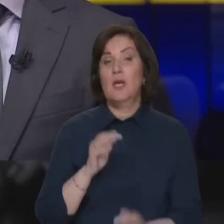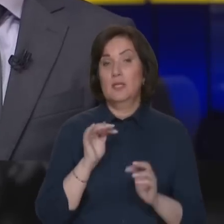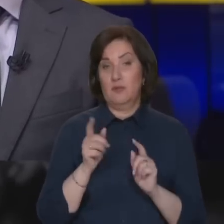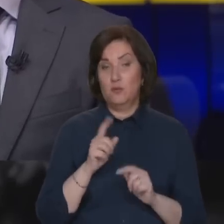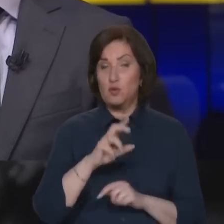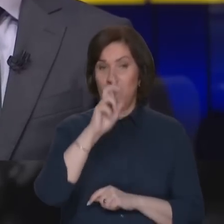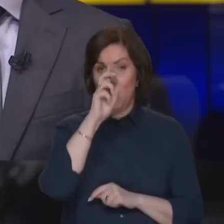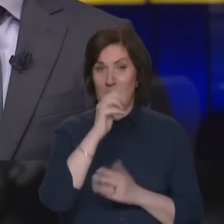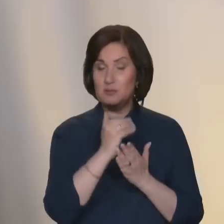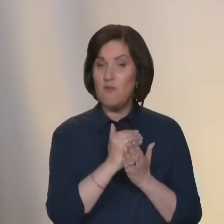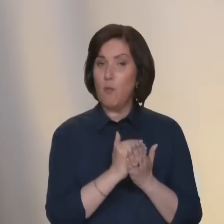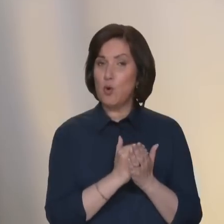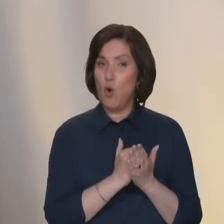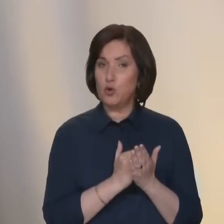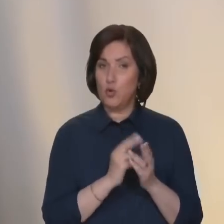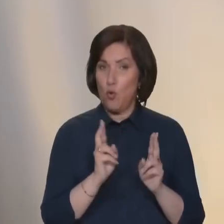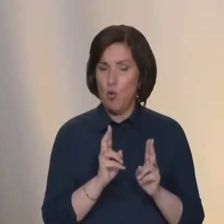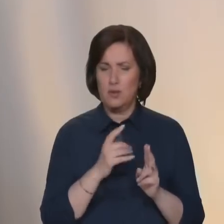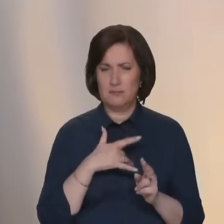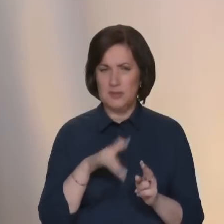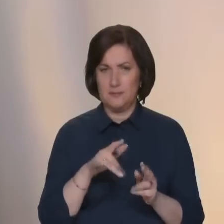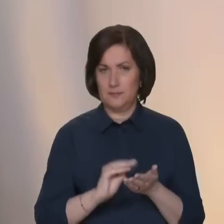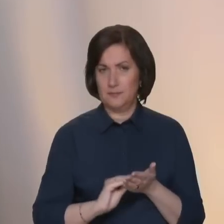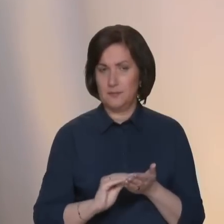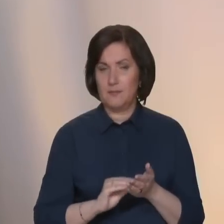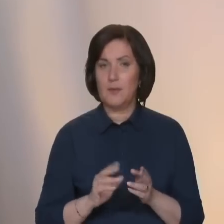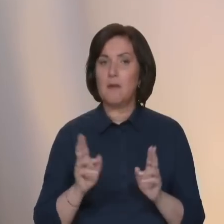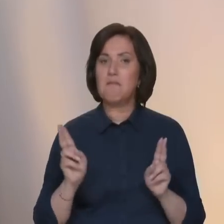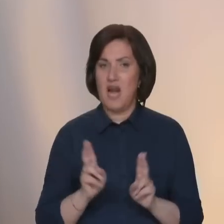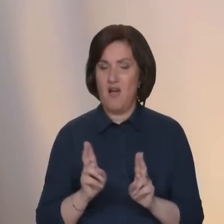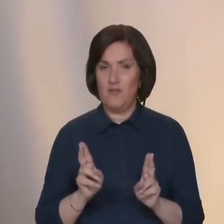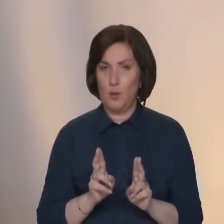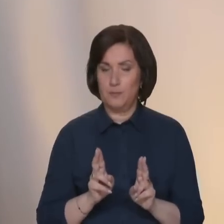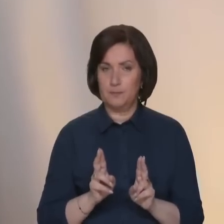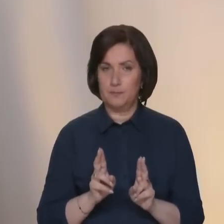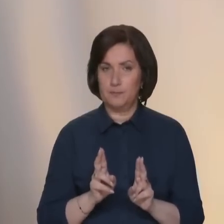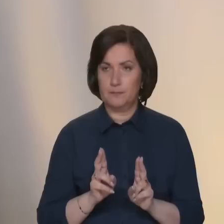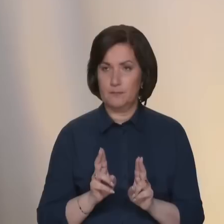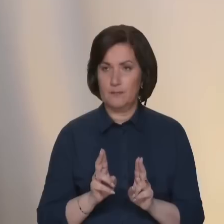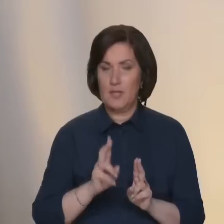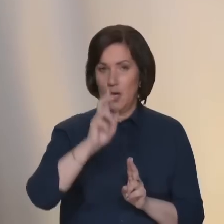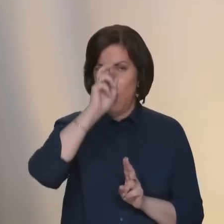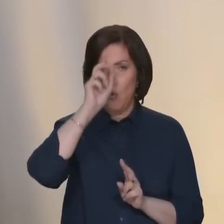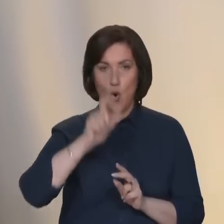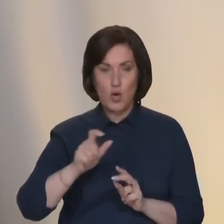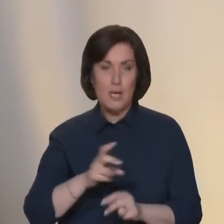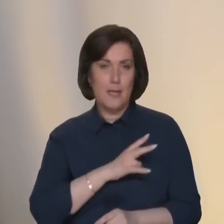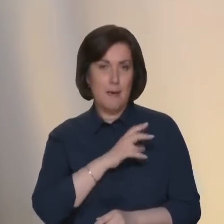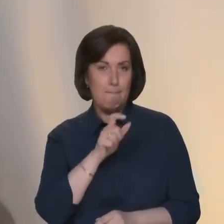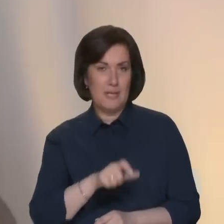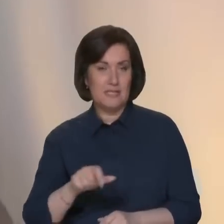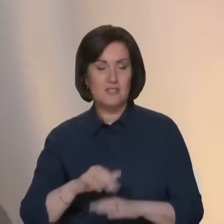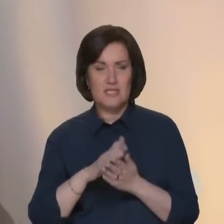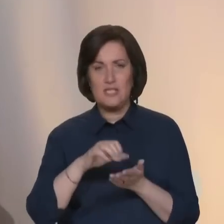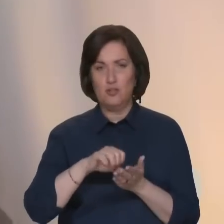що у королівському протоколі суворо прописане правило, тобто королі, принци і